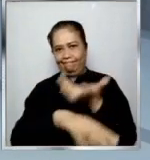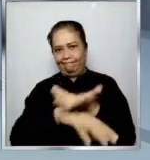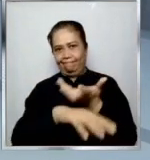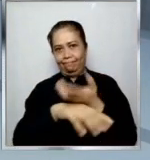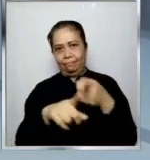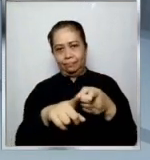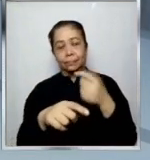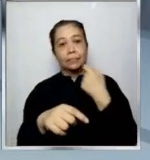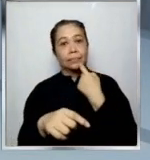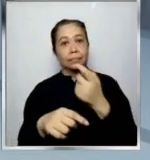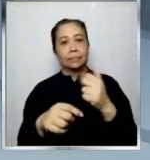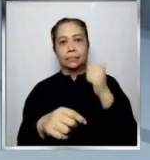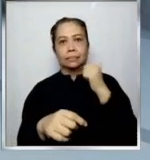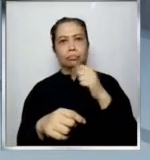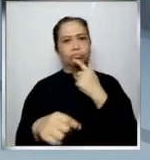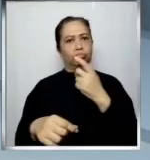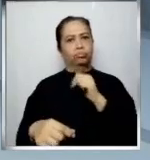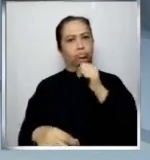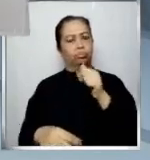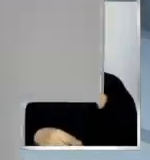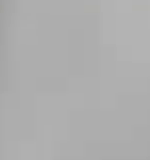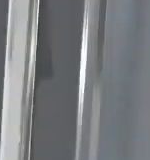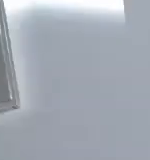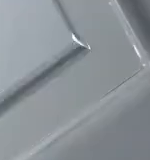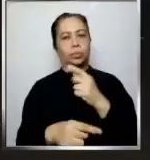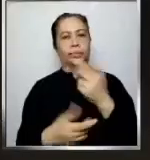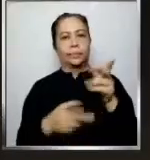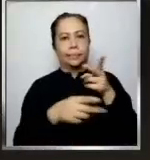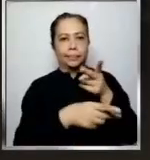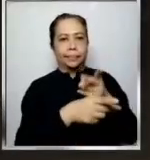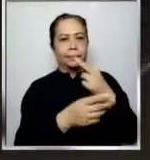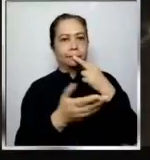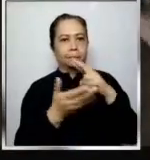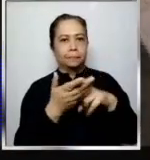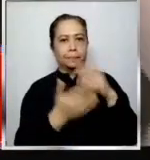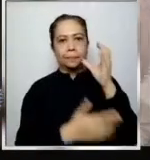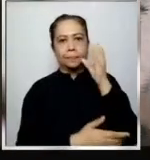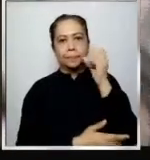ng may-ari. Nakatutok si Katrina Song.